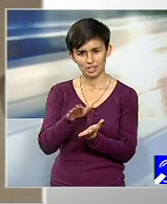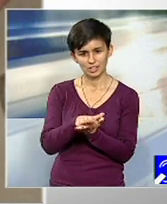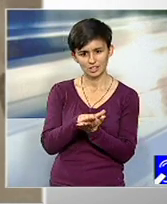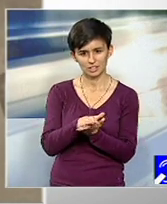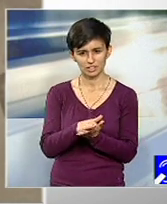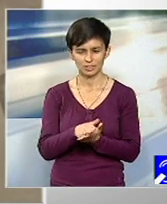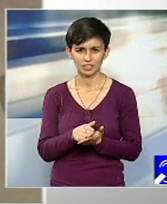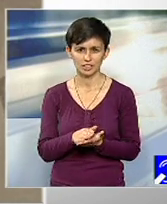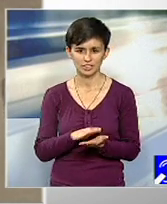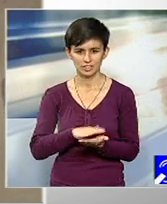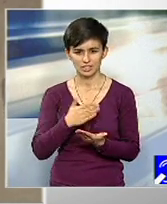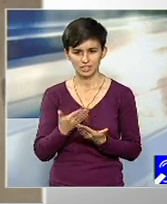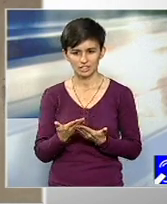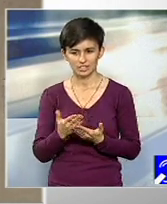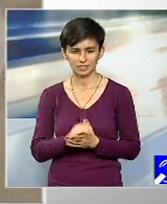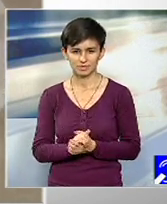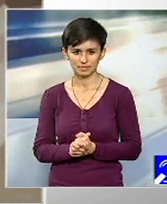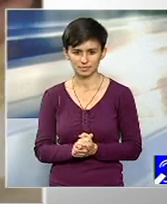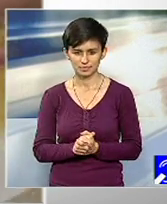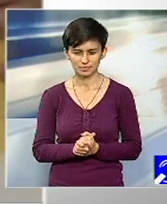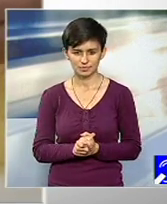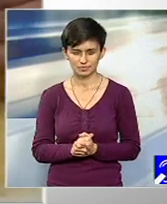încă o dată în două.